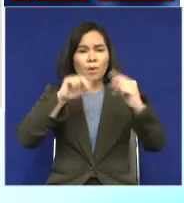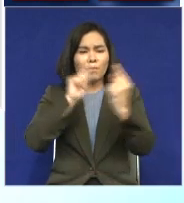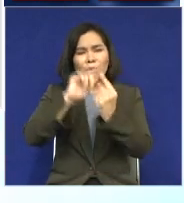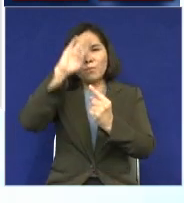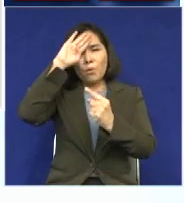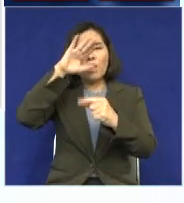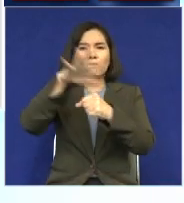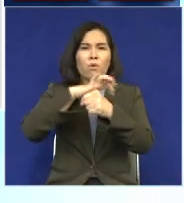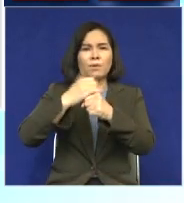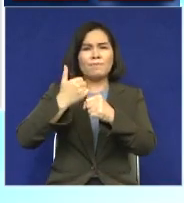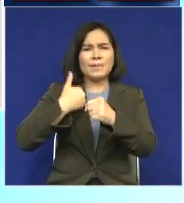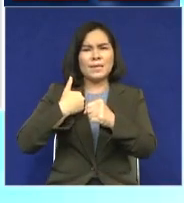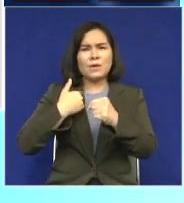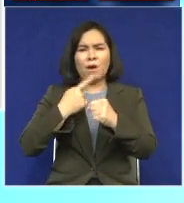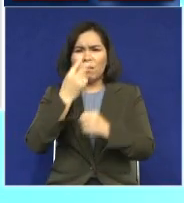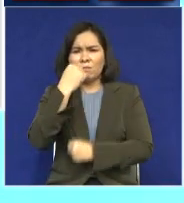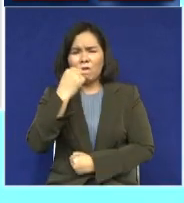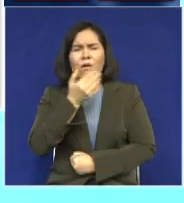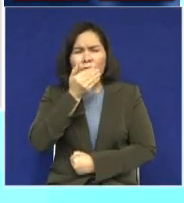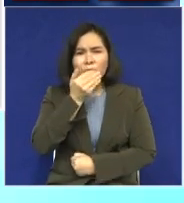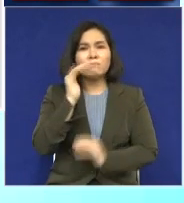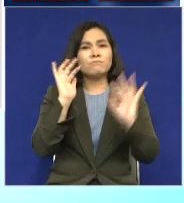ยรายนี้ไม่มีอาการนะคะ